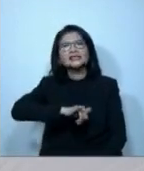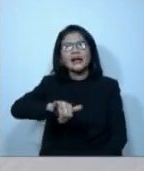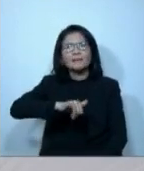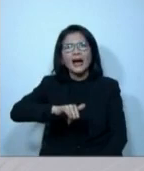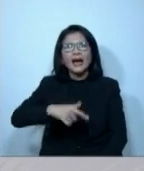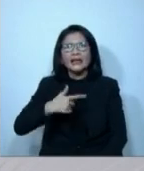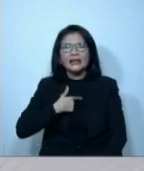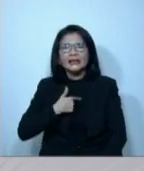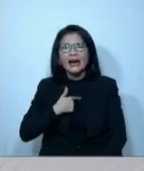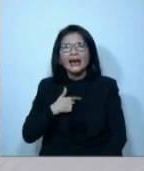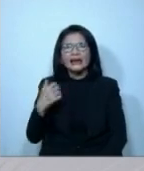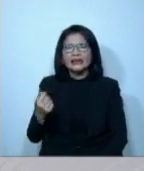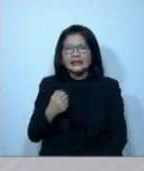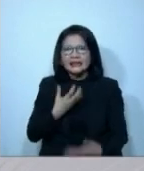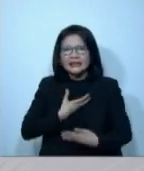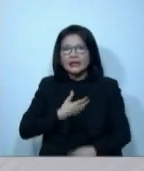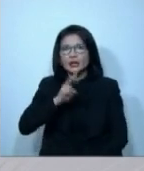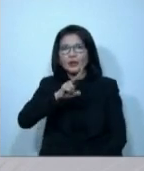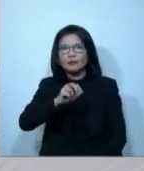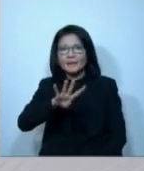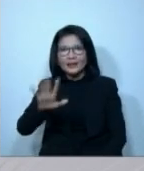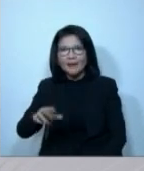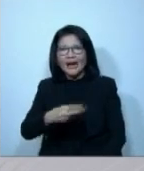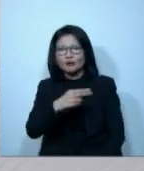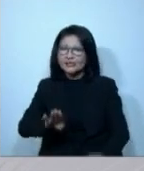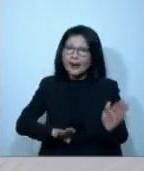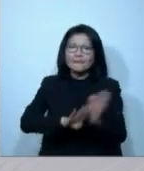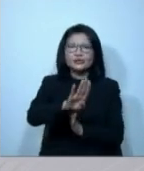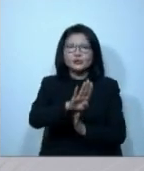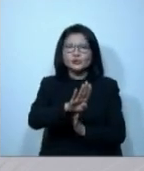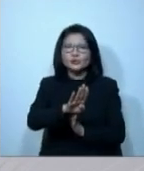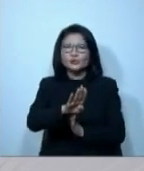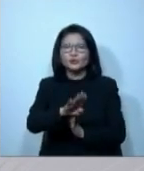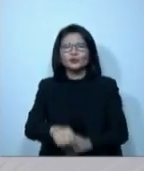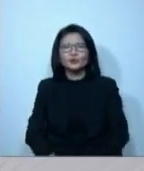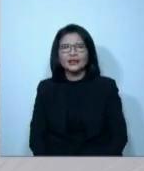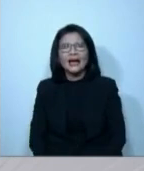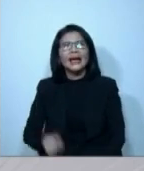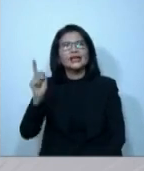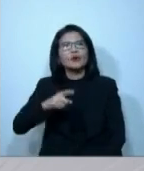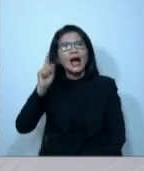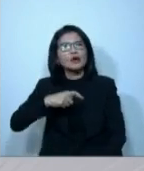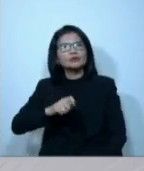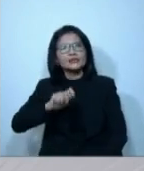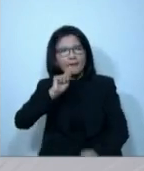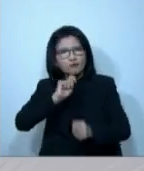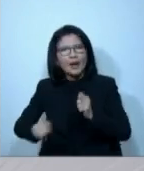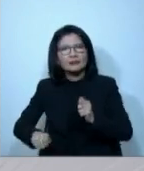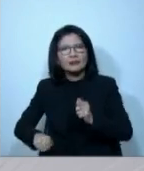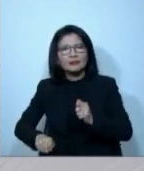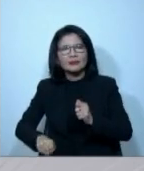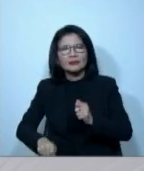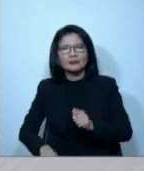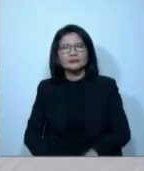kita ingin menjemput 2045 sebagai negara maju, negara unggul. Itu yang harus kita ciptakan. Maka